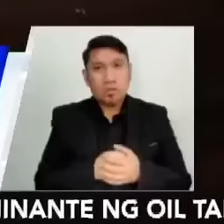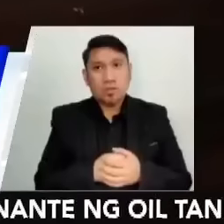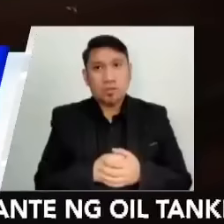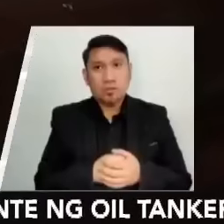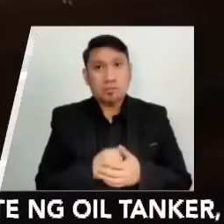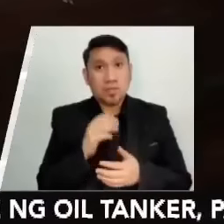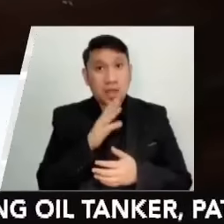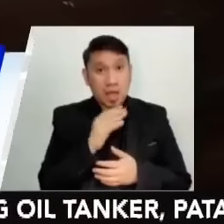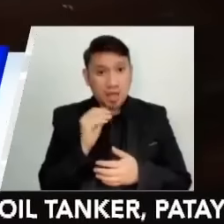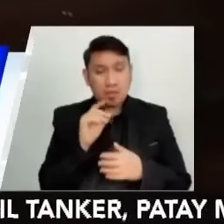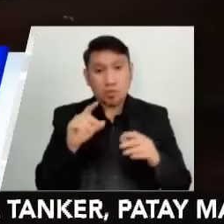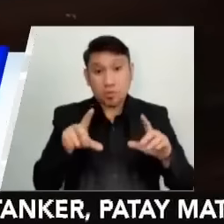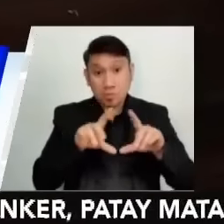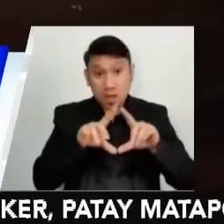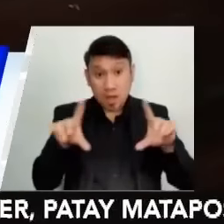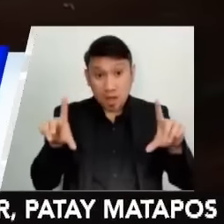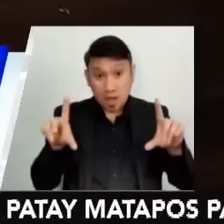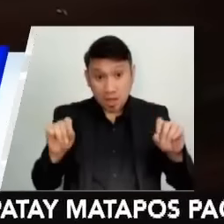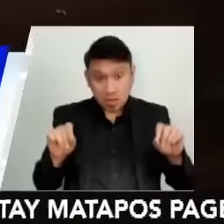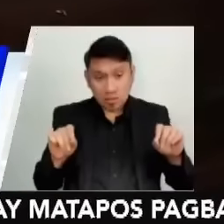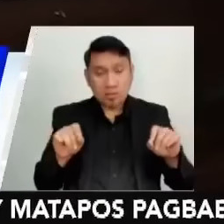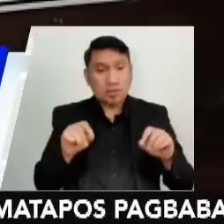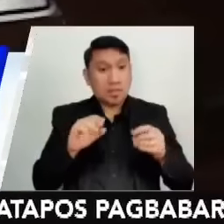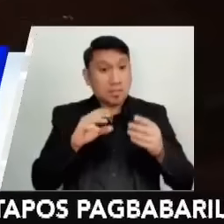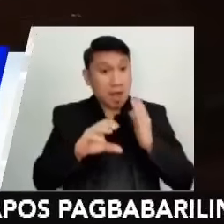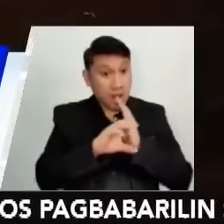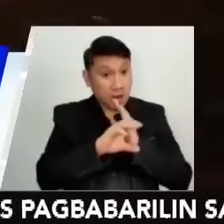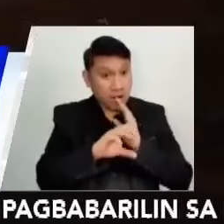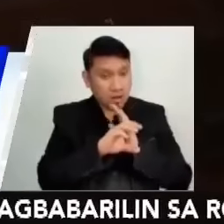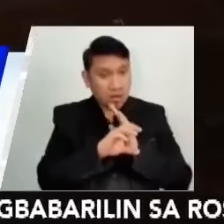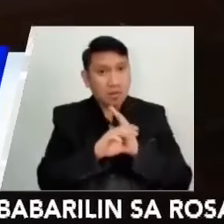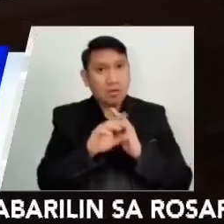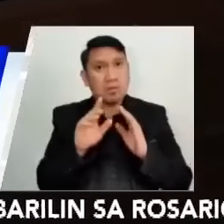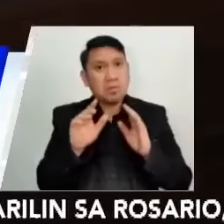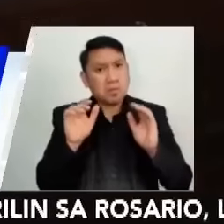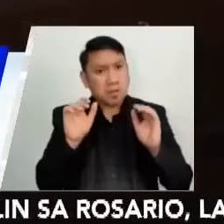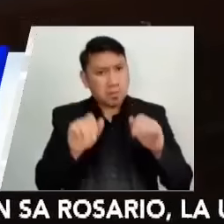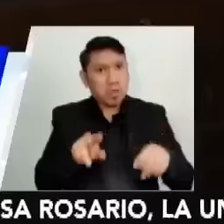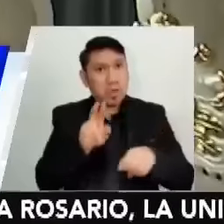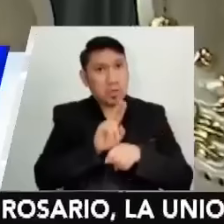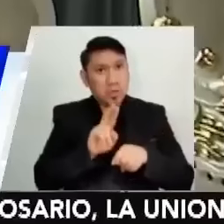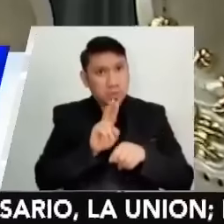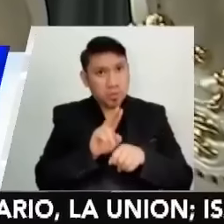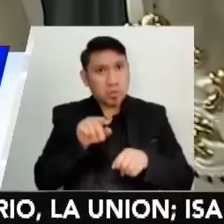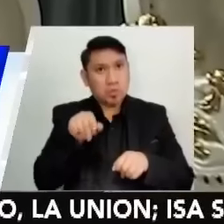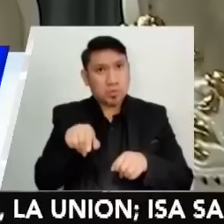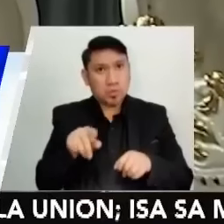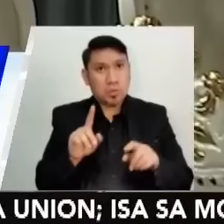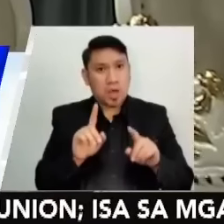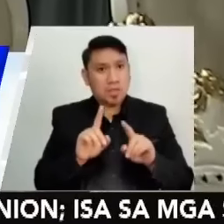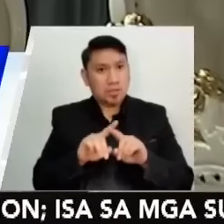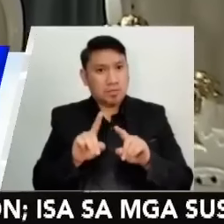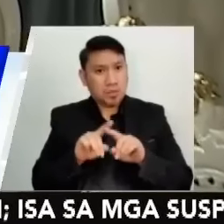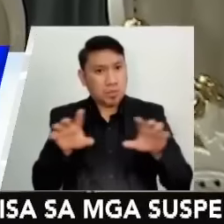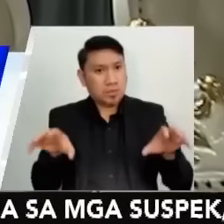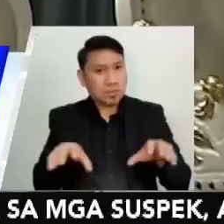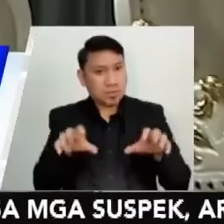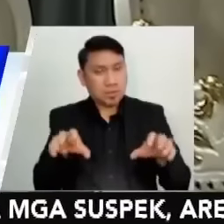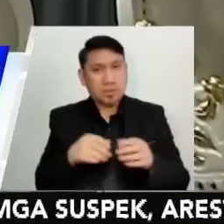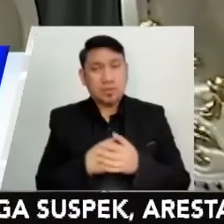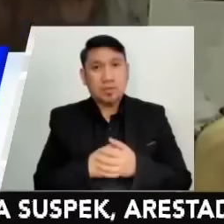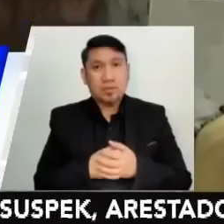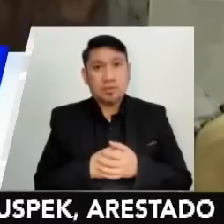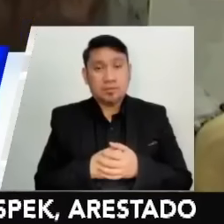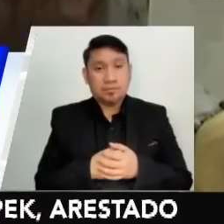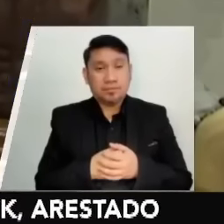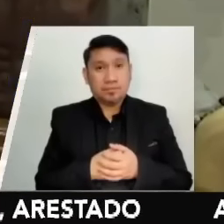o triplet plaka na posible umanong ginagamit sa illegal na gawain. Ipinasara na ng CDC ang mga